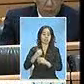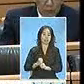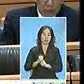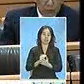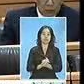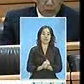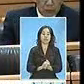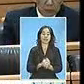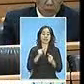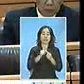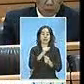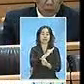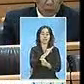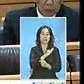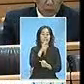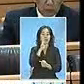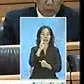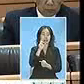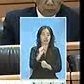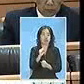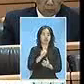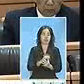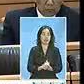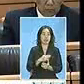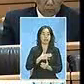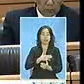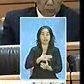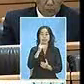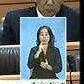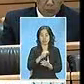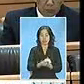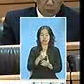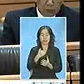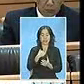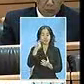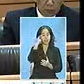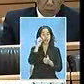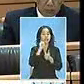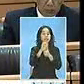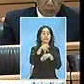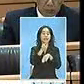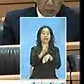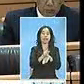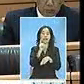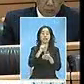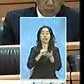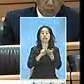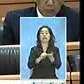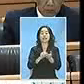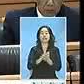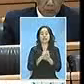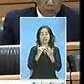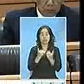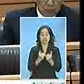านะสมาชิกรัฐสภาผมอย่างนี้นะครับผมให้ความคิดเห็นท่านประธานว่าคณะกรร